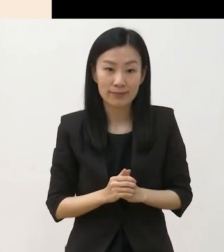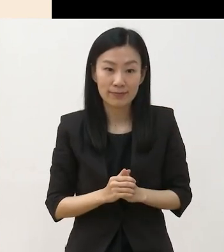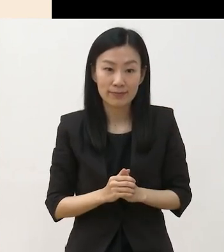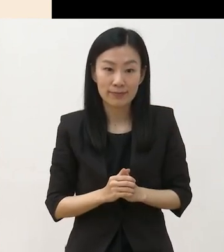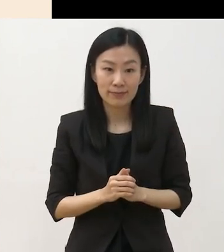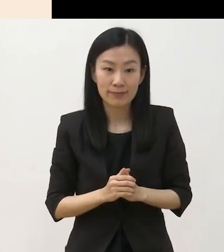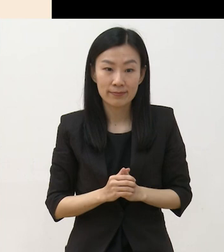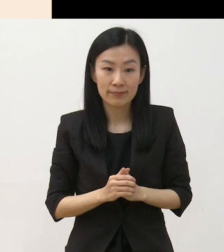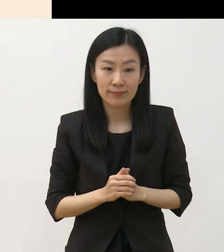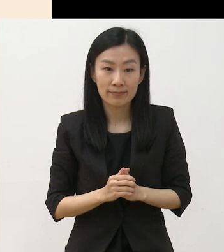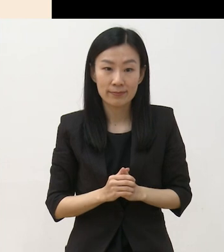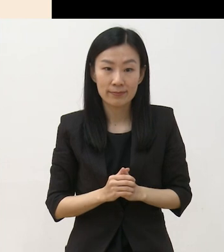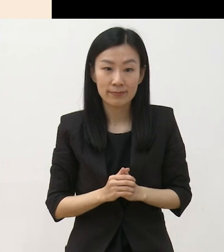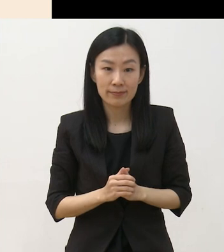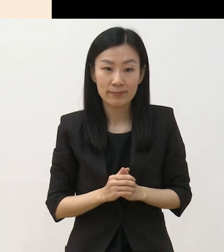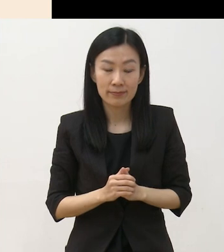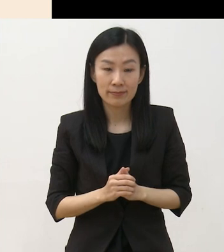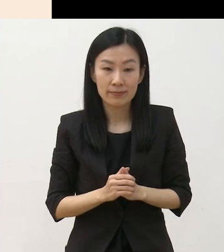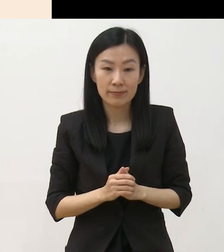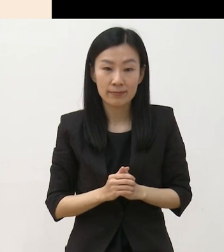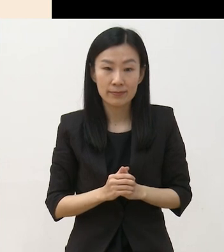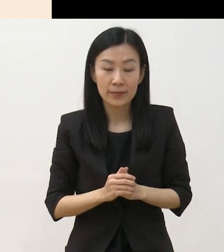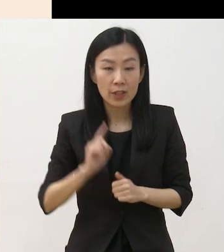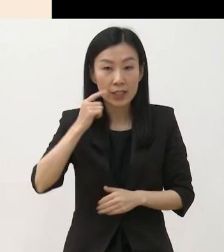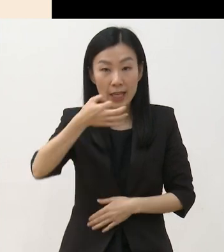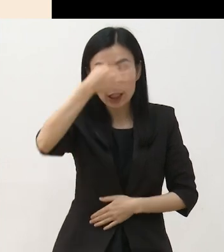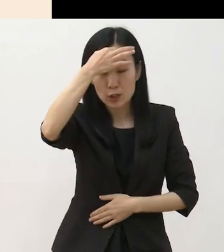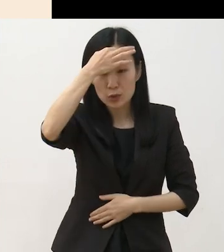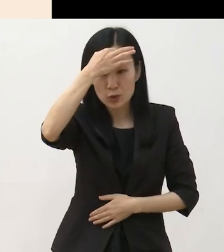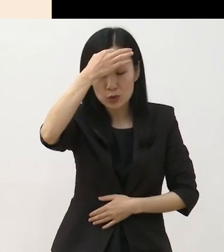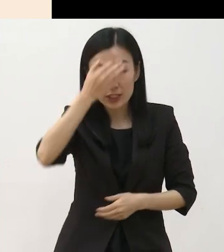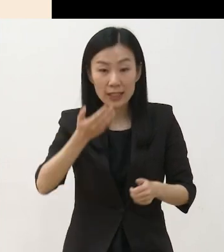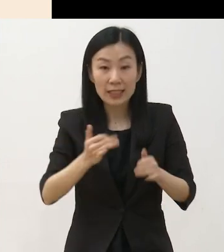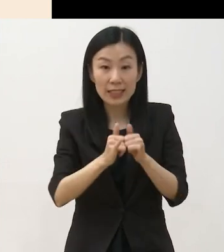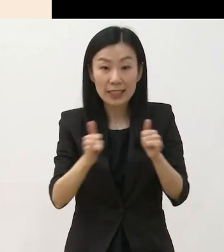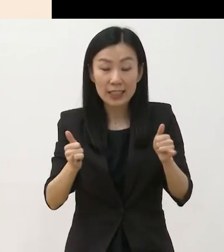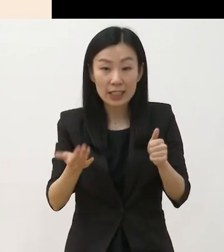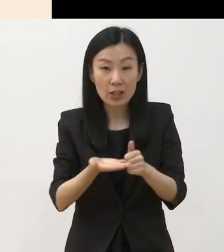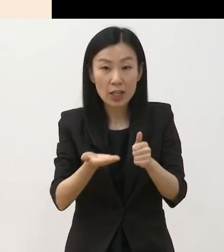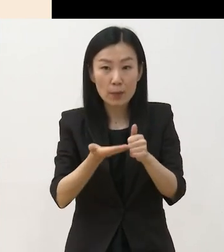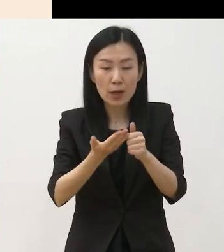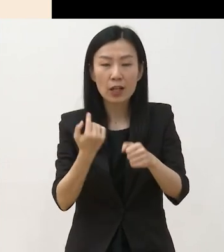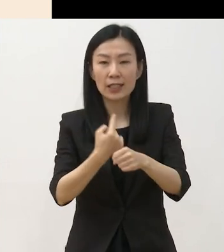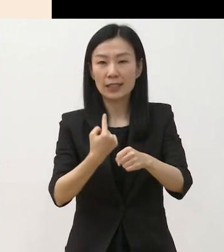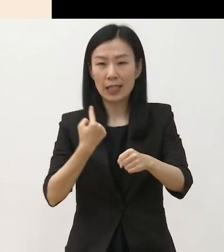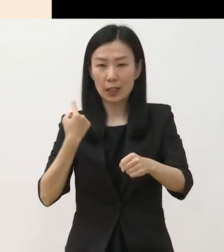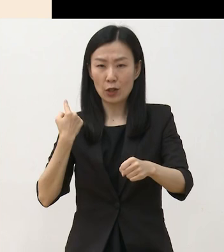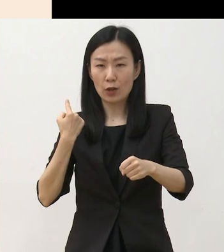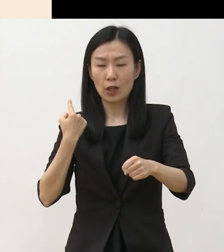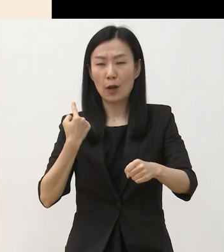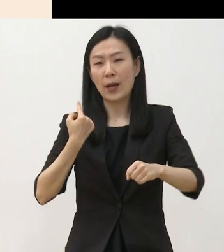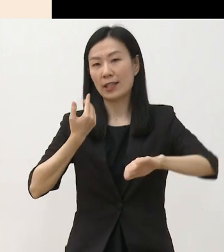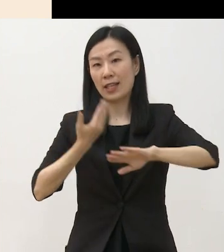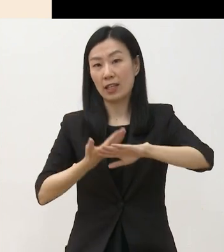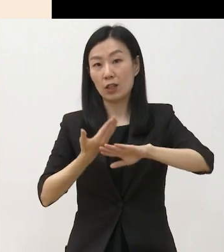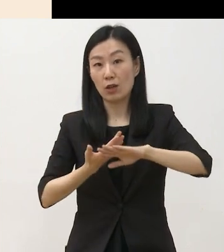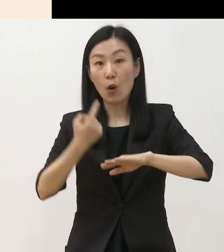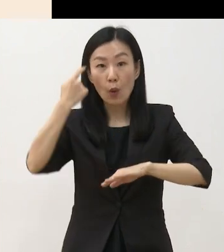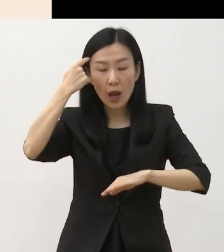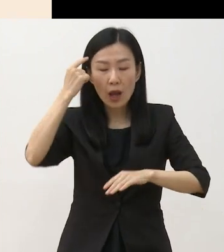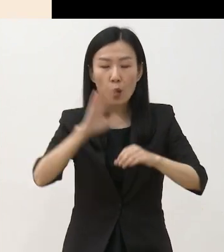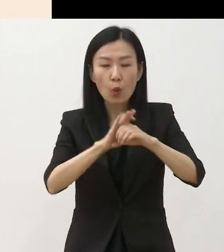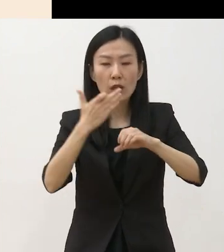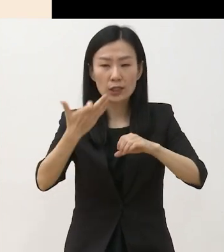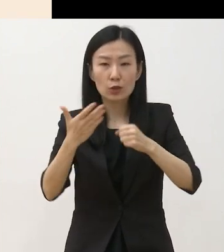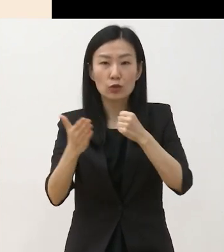저희 예술력개발원 사업들도 역시 전년도와 많은 좀 다른 점들은 사실 코로나19로 인해서